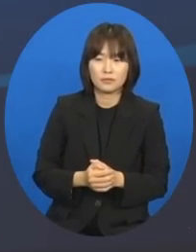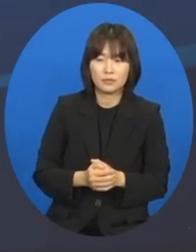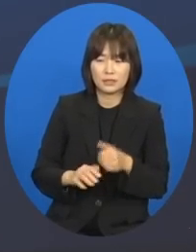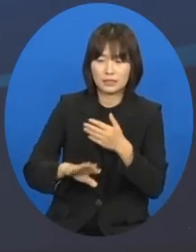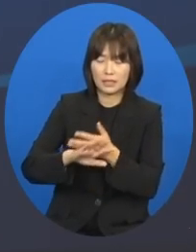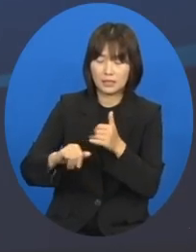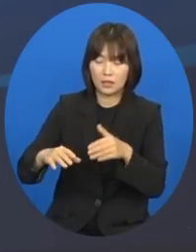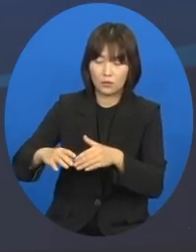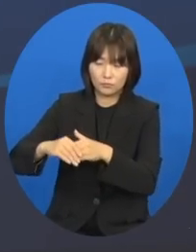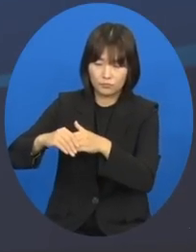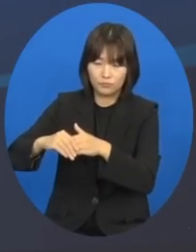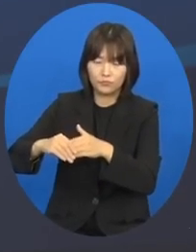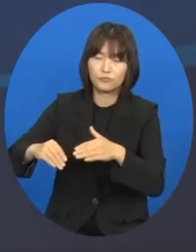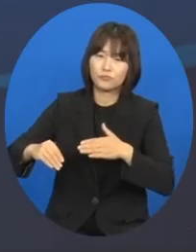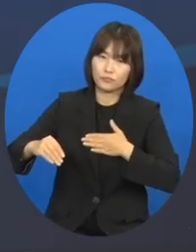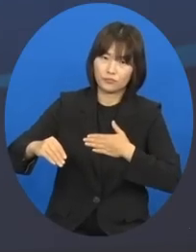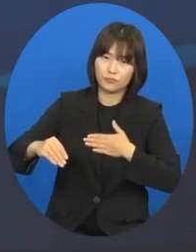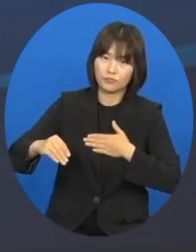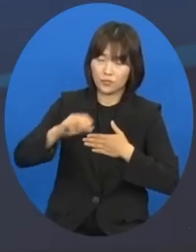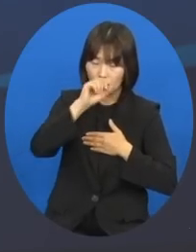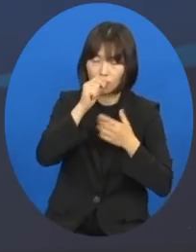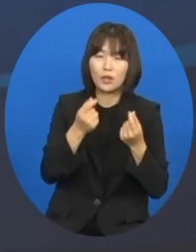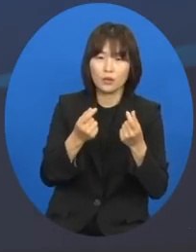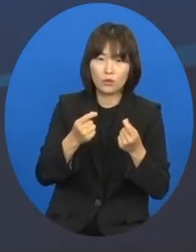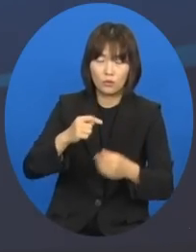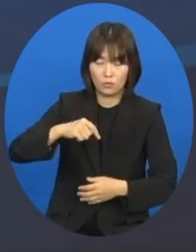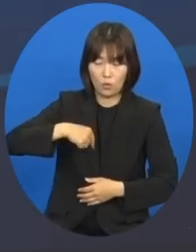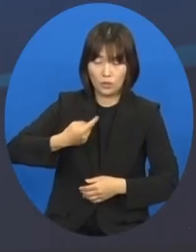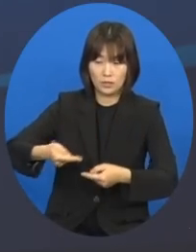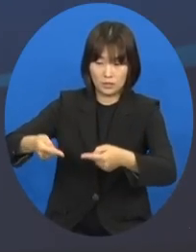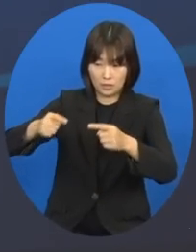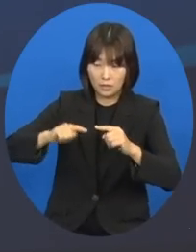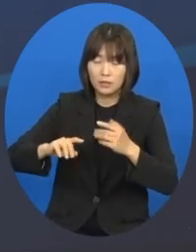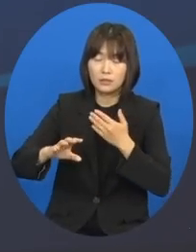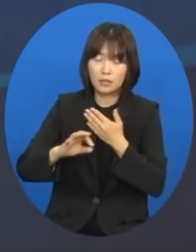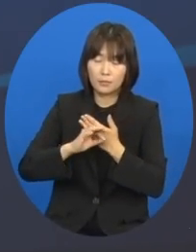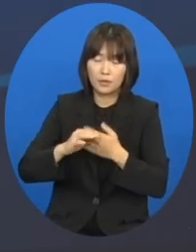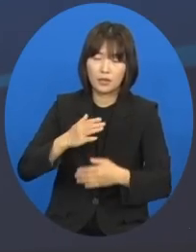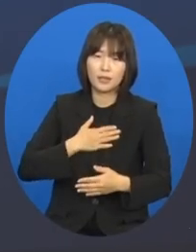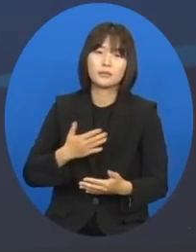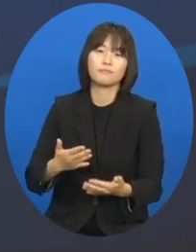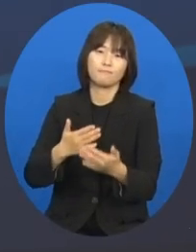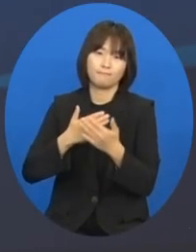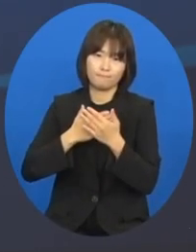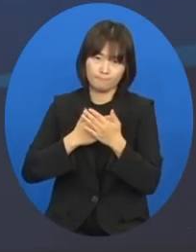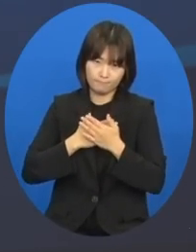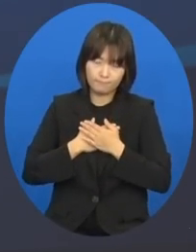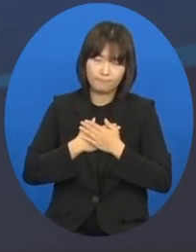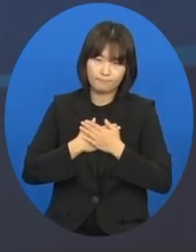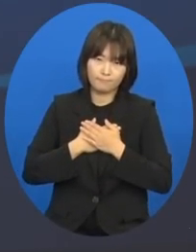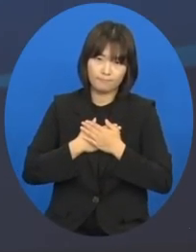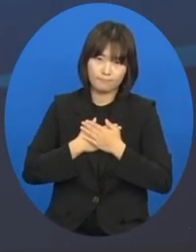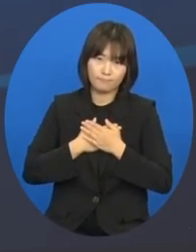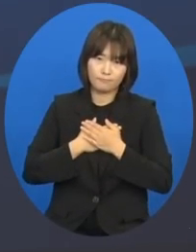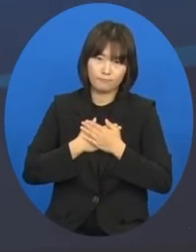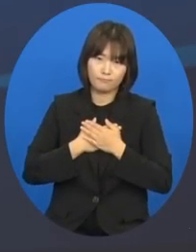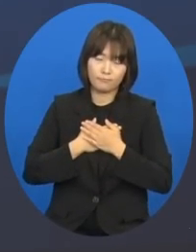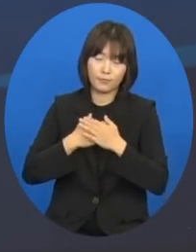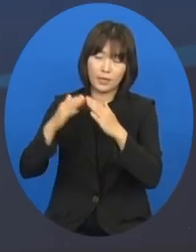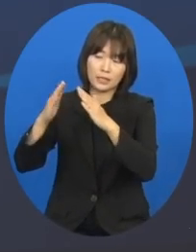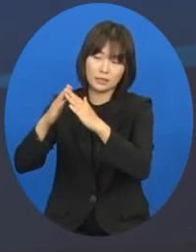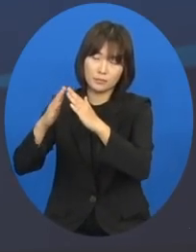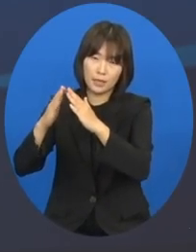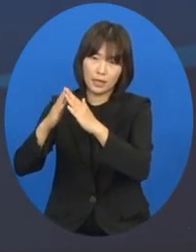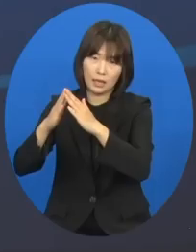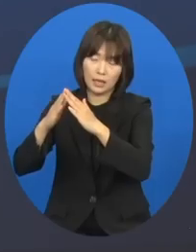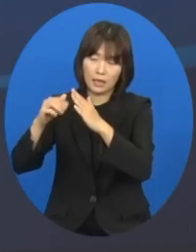기도하시면 좋겠고요 혹시 혼자 오신 분들이 있다면 가슴에 두 손을 모으고 집에 있는 내 자녀들